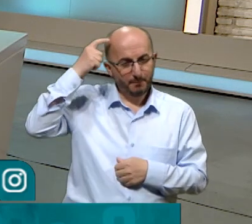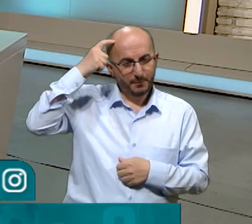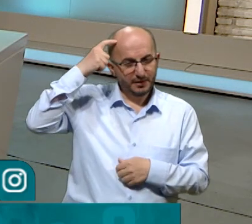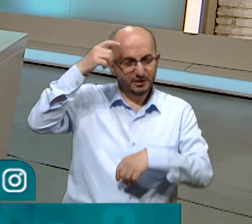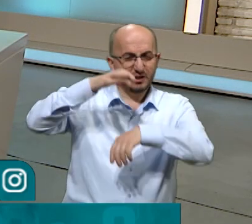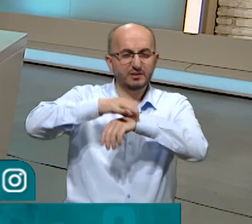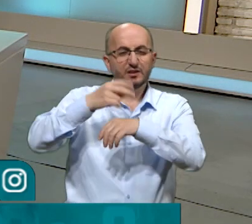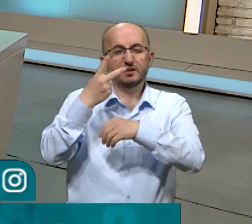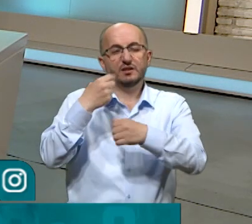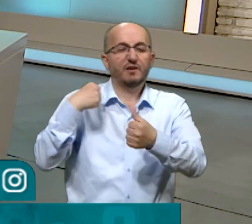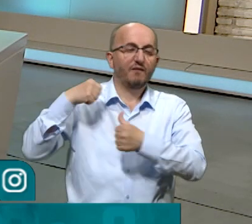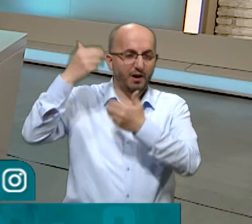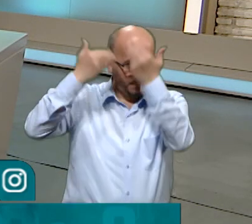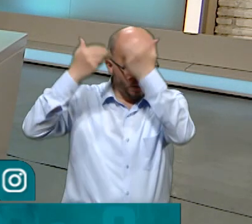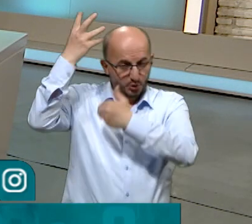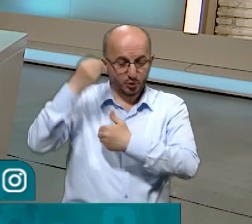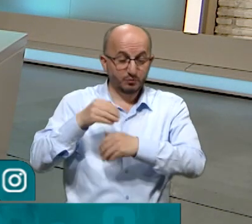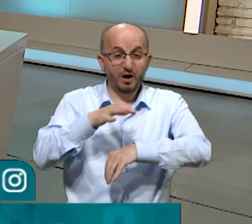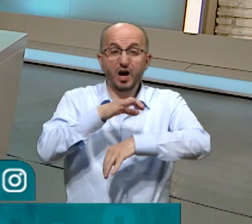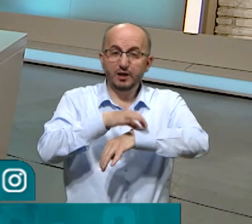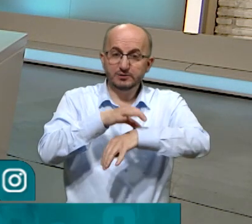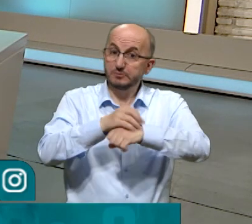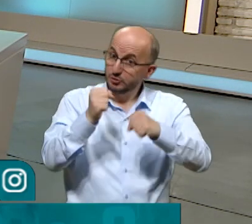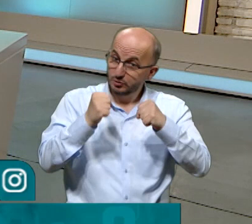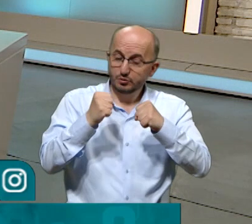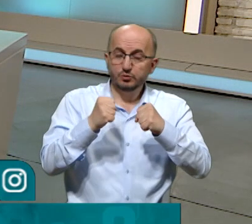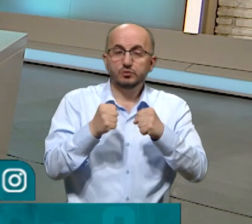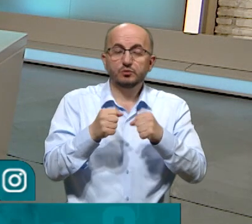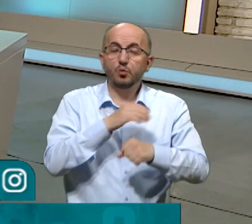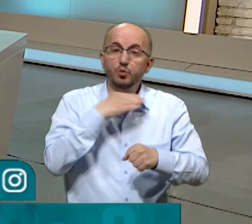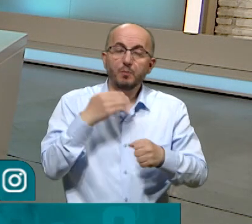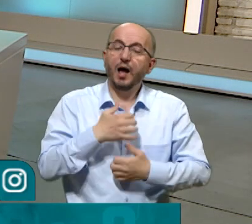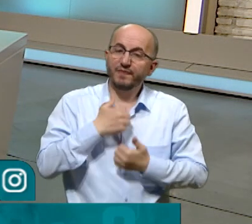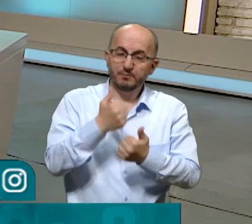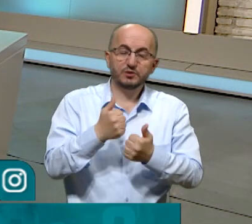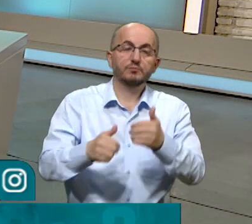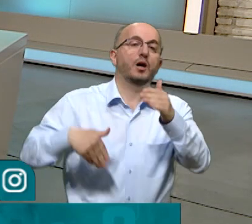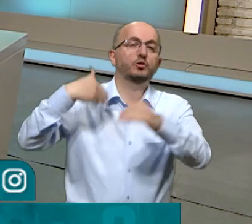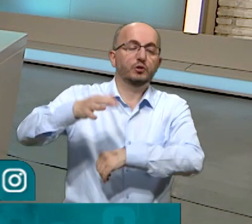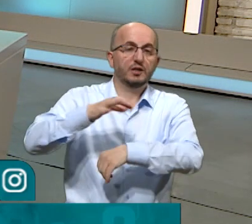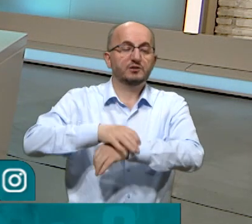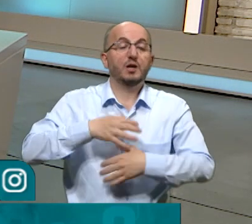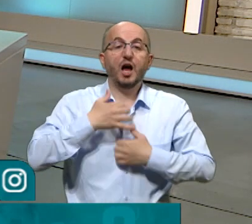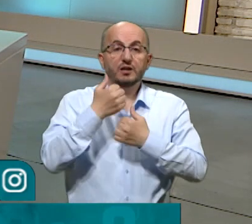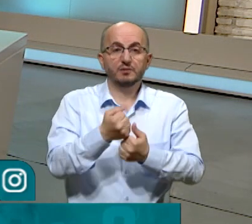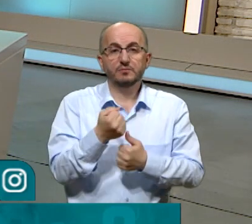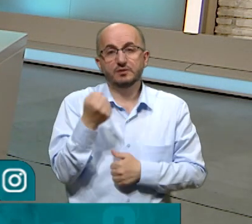ameliyat oldum da hastalığım iyileşirse diye kurban adamışım daha sonraki hastalıklarında da adım oğlan da diyor ikide bir arayıp